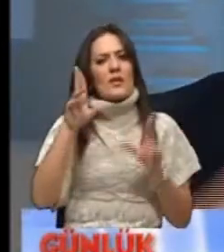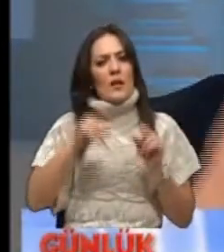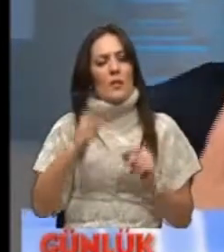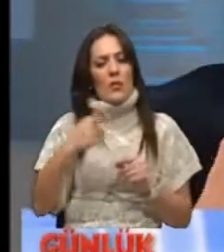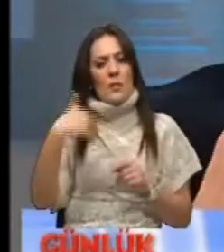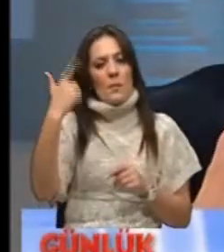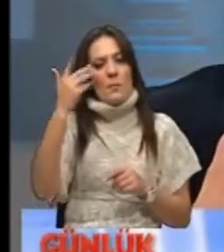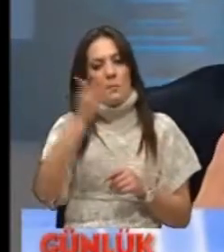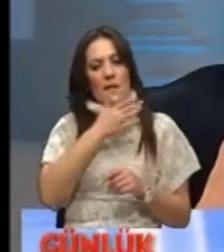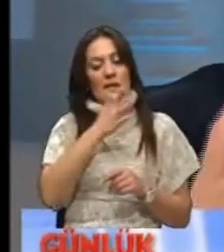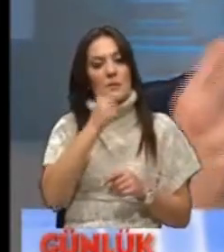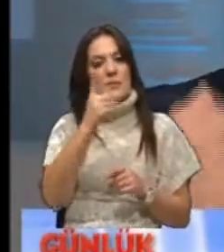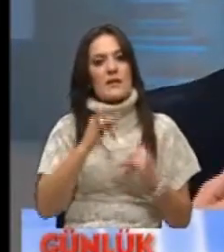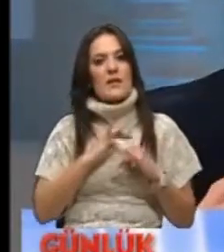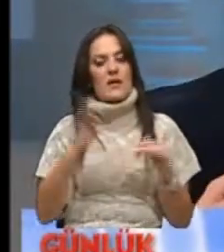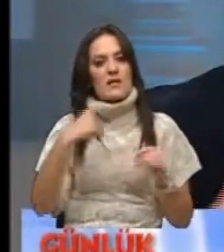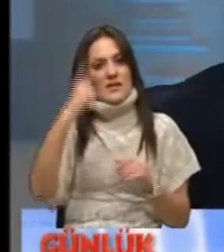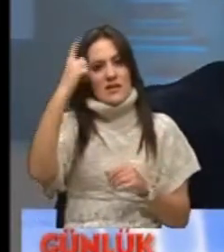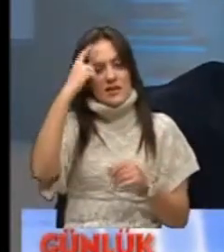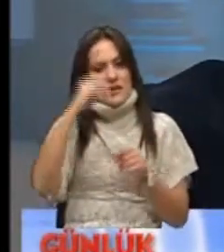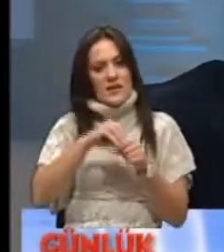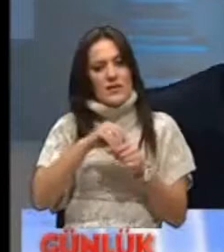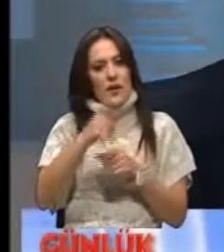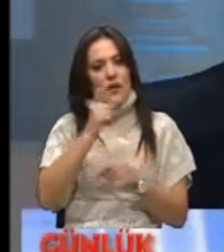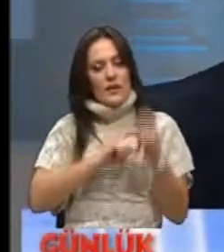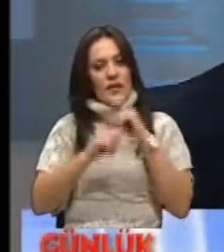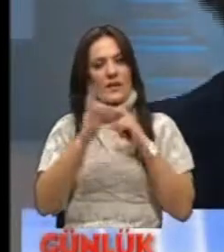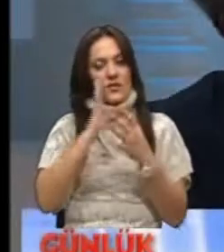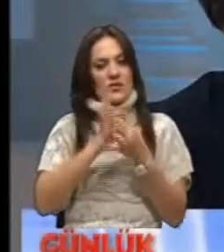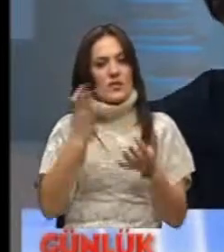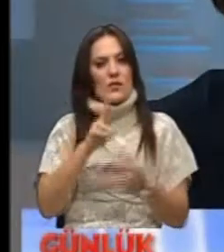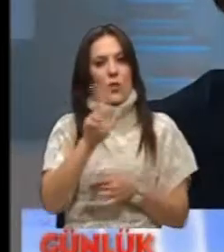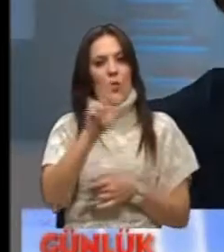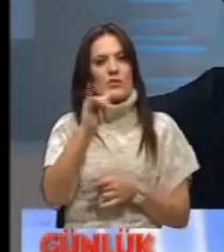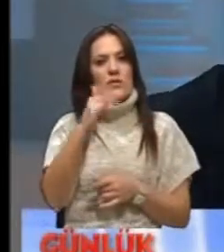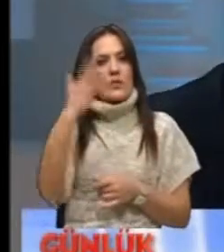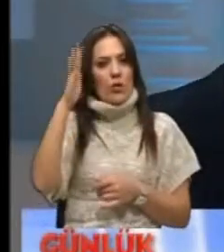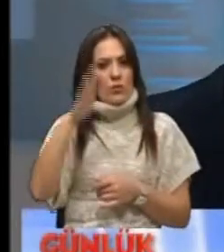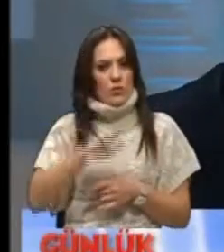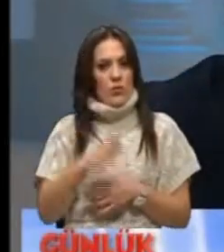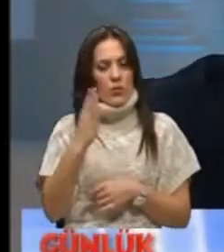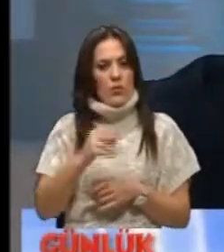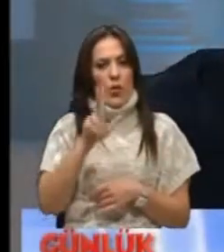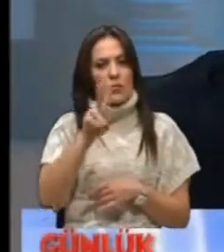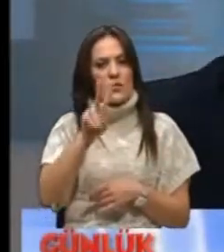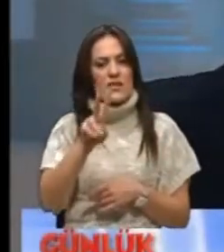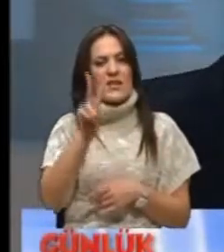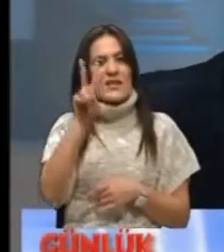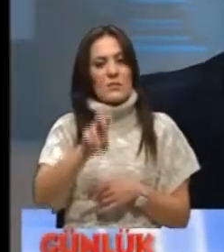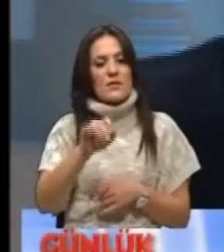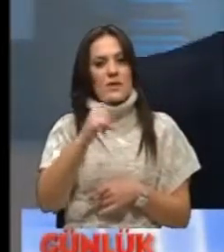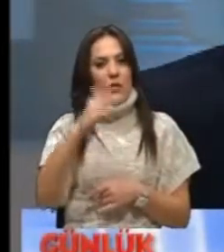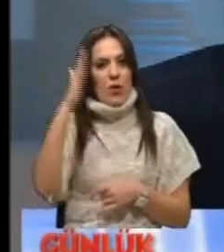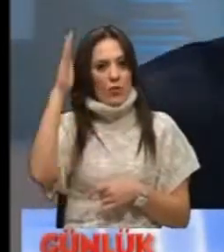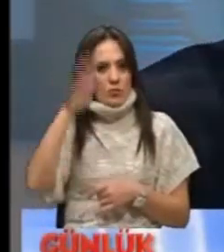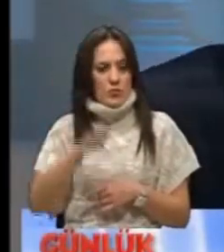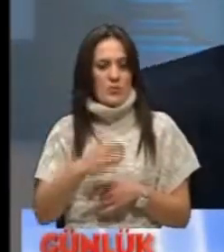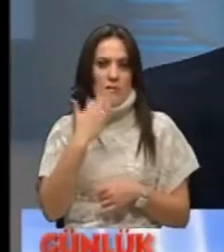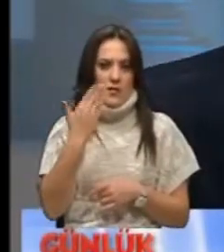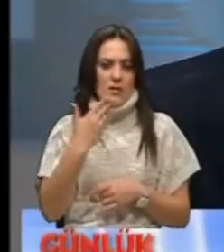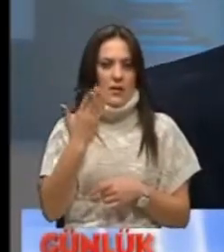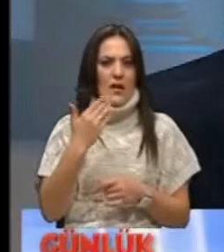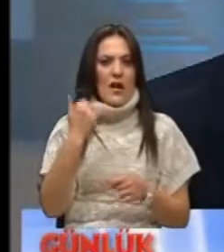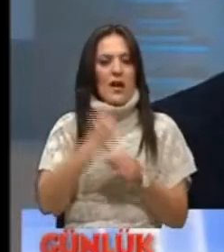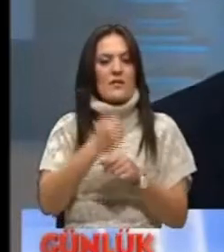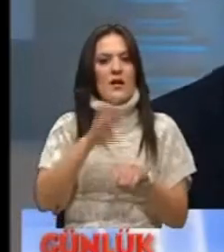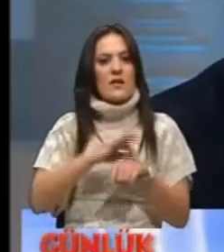tamamen bilişsel bir rahatsızlık. Zihindeki hatalarla. Kişi artık 30 kiloya düşmüş, 32 kiloya düşmüş. Hatta 28 kiloya düşmüş mesela.